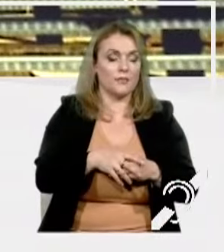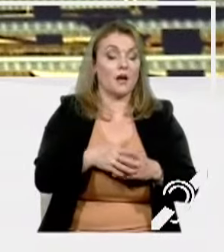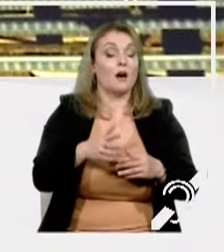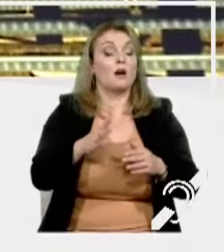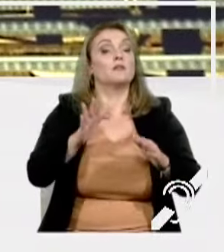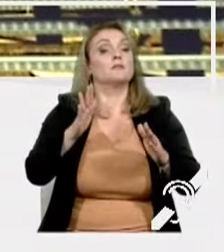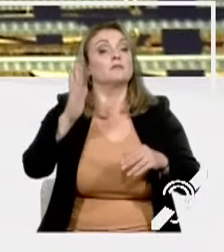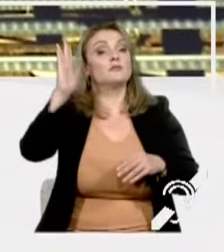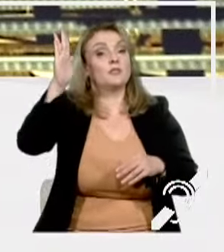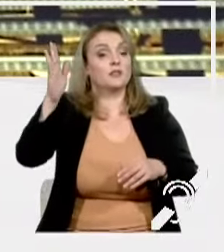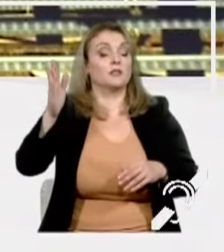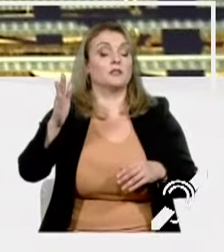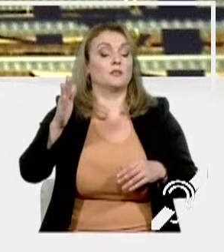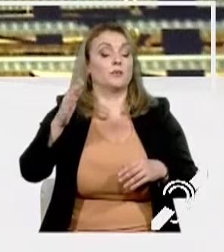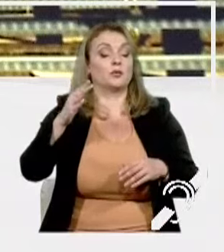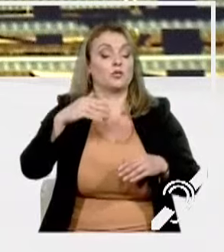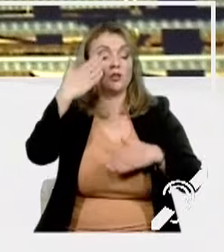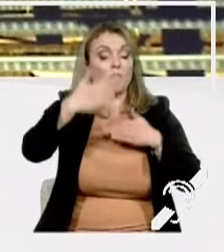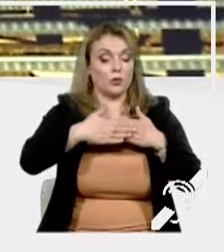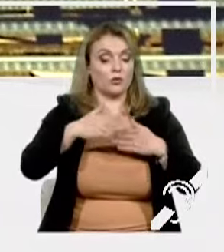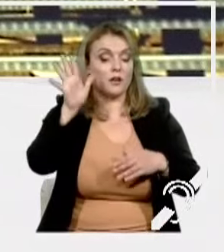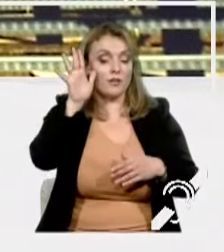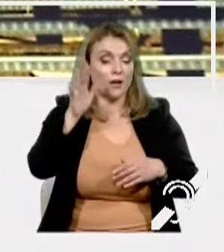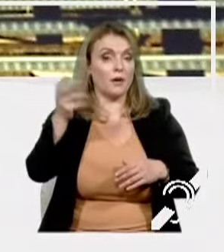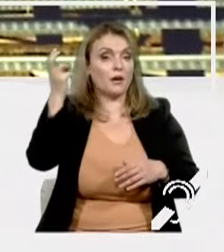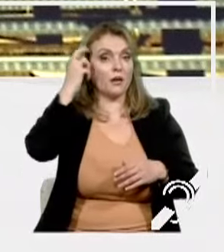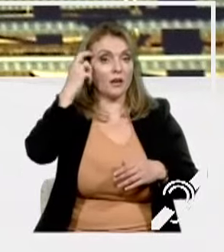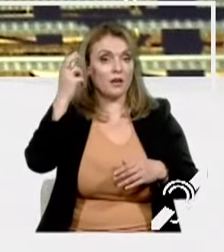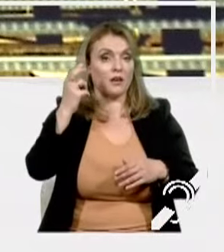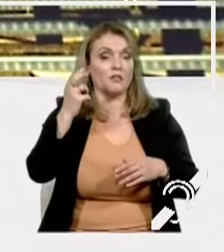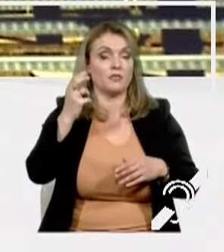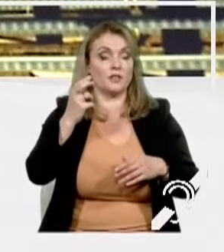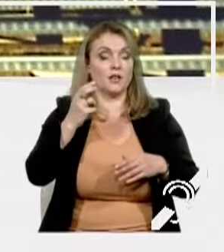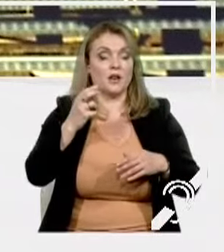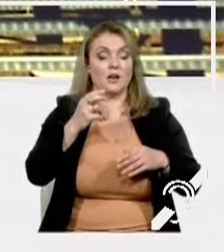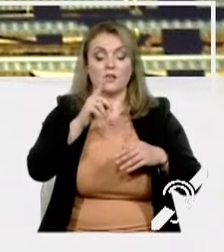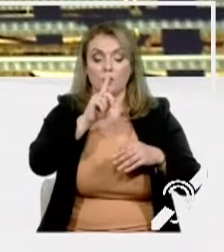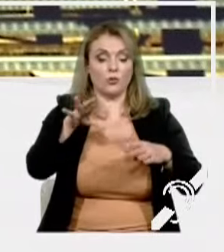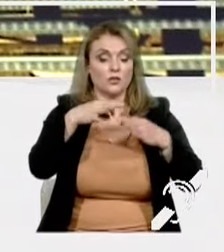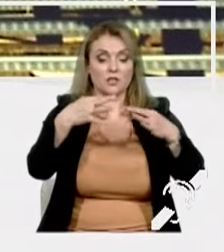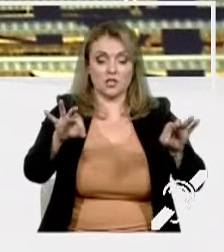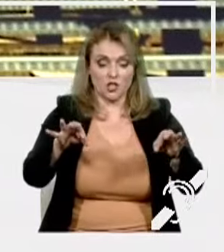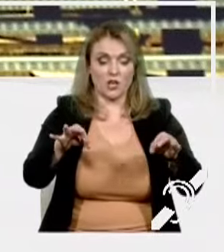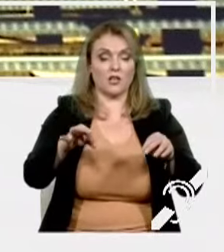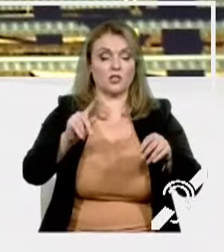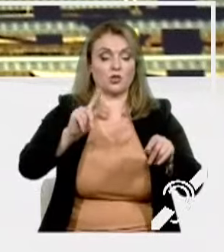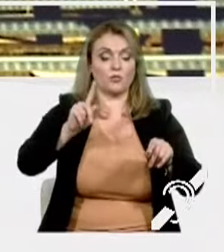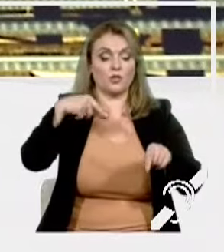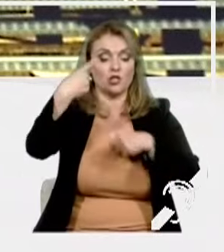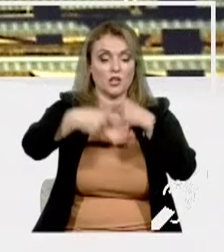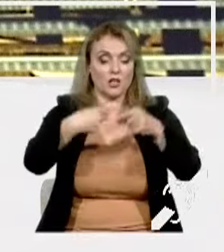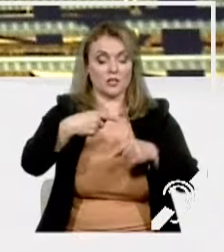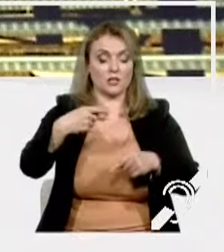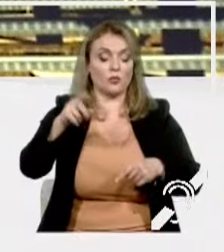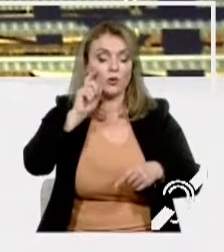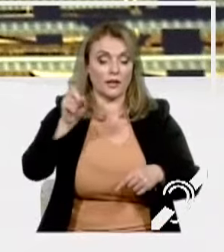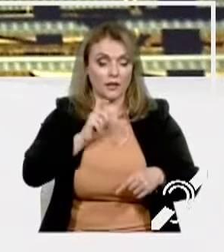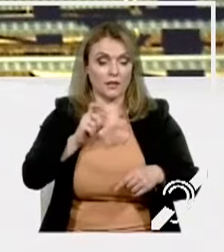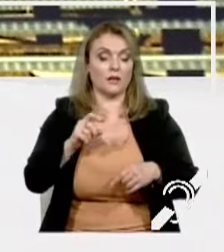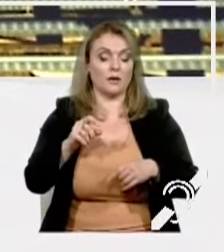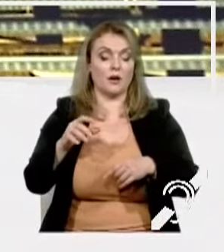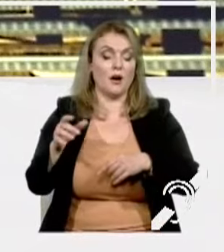care anul viitor Kievul nu va prelungi contractul de tranzitare a gazului rusesc prin conducta transbalcanică. Despre acest lucru a anunțat